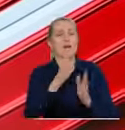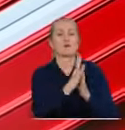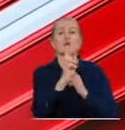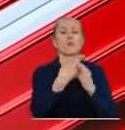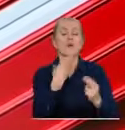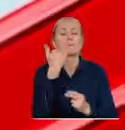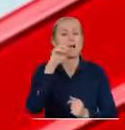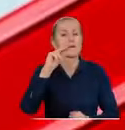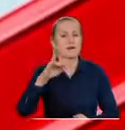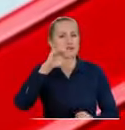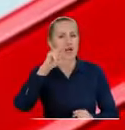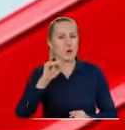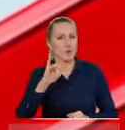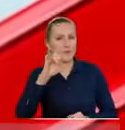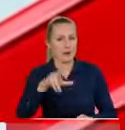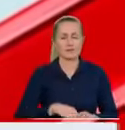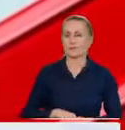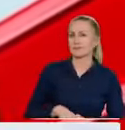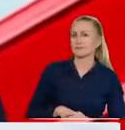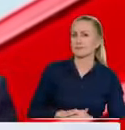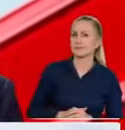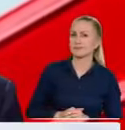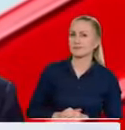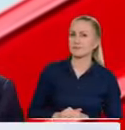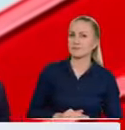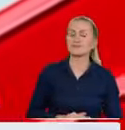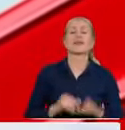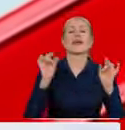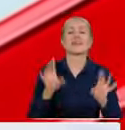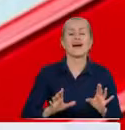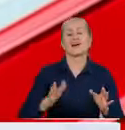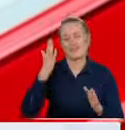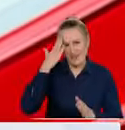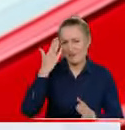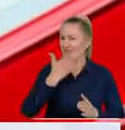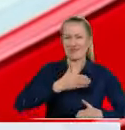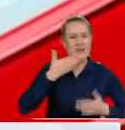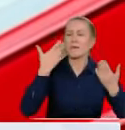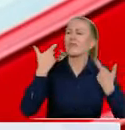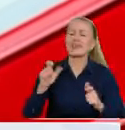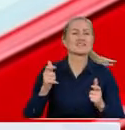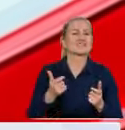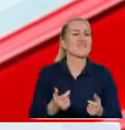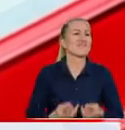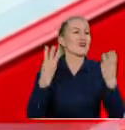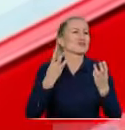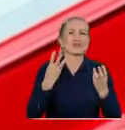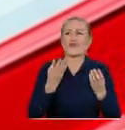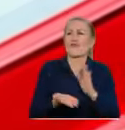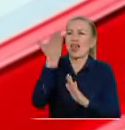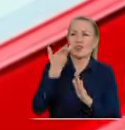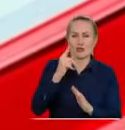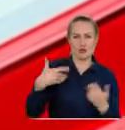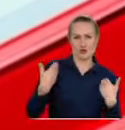Marka Jakubiaka. Tak, proszę państwa, wszyscy wiemy, że nie ma nic ważniejszego dla życia człowieka jak zdrowie. Po